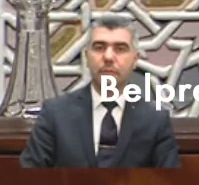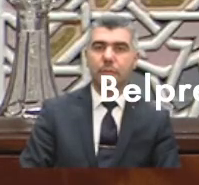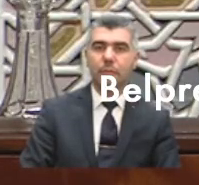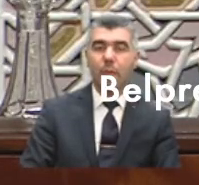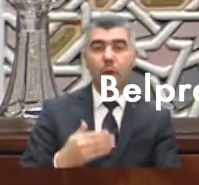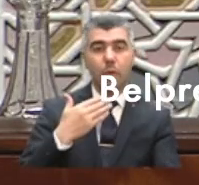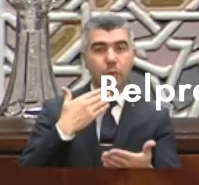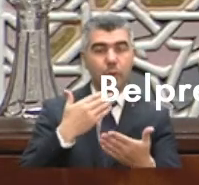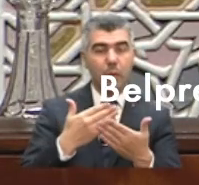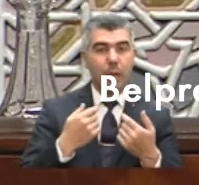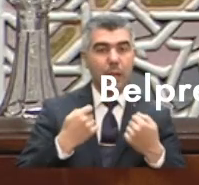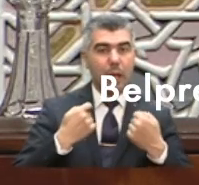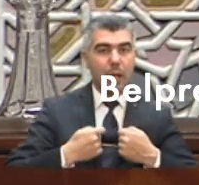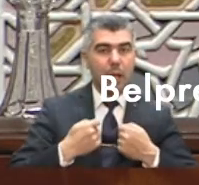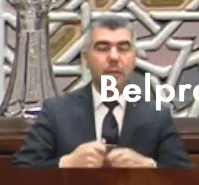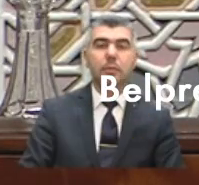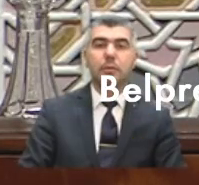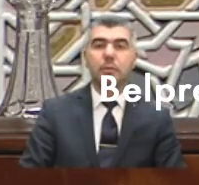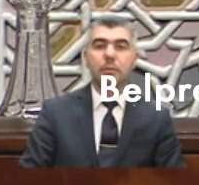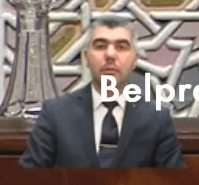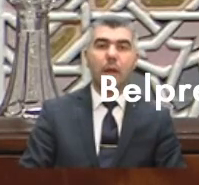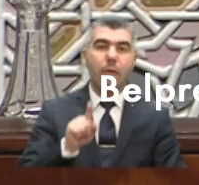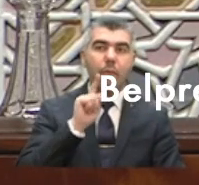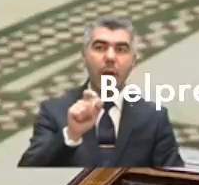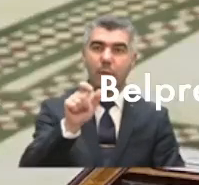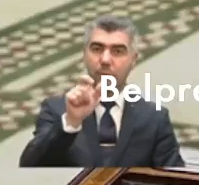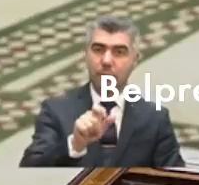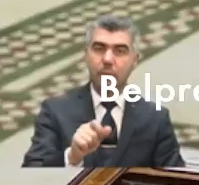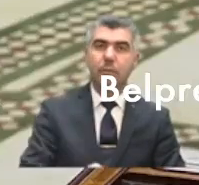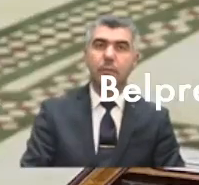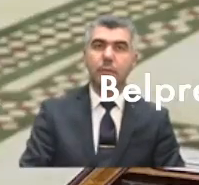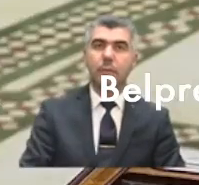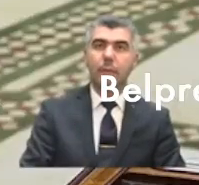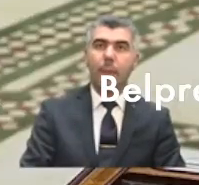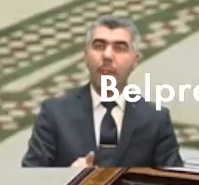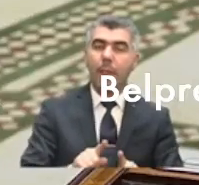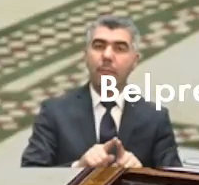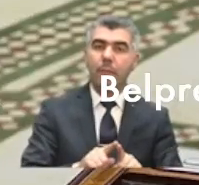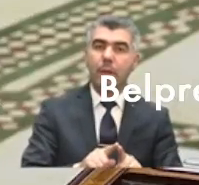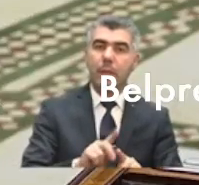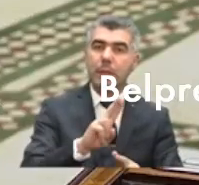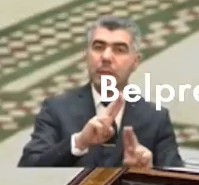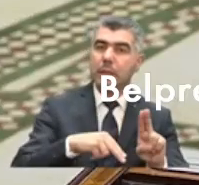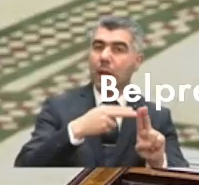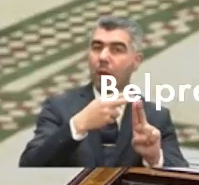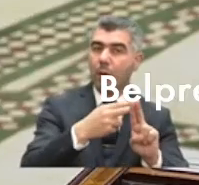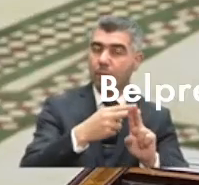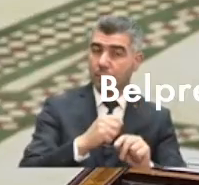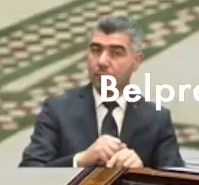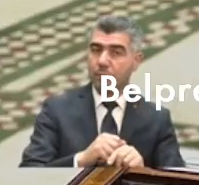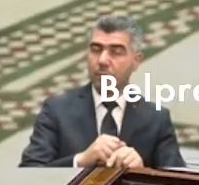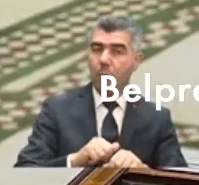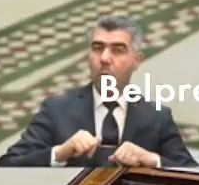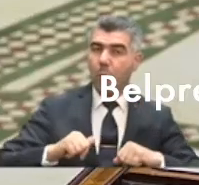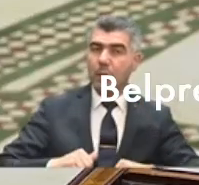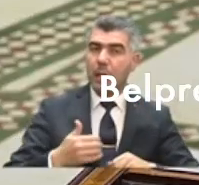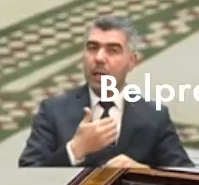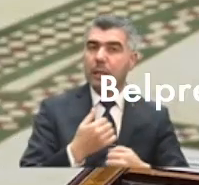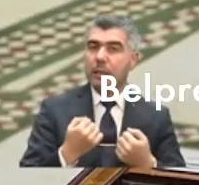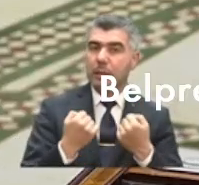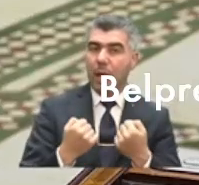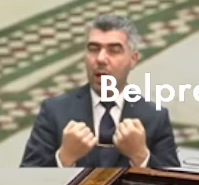شكرا سيد الرئيس، السيده النائبه المحترمه. بالنسبه للتعقيب، احنا وزاره الصحه واعيه، كل واعي